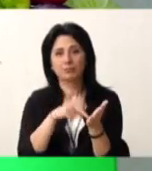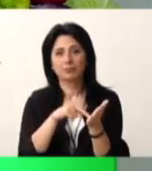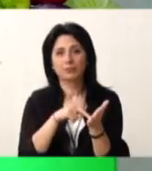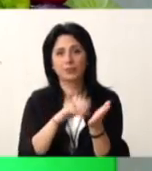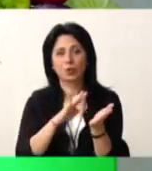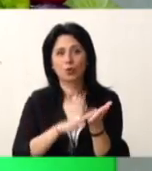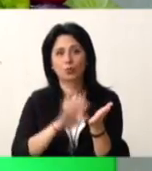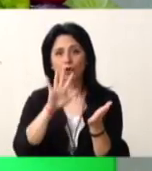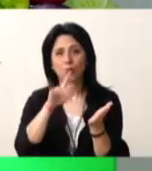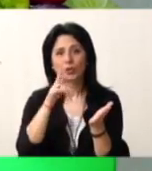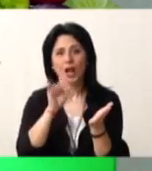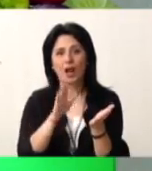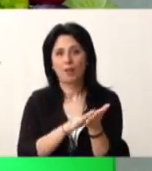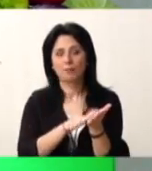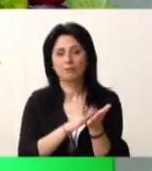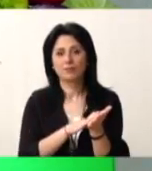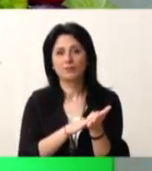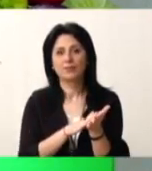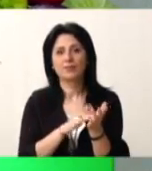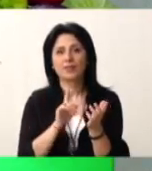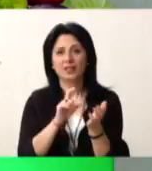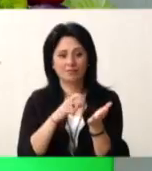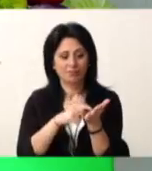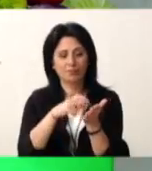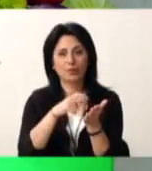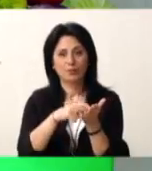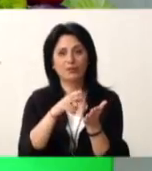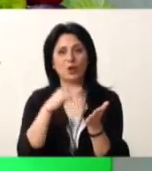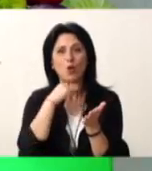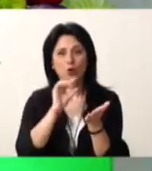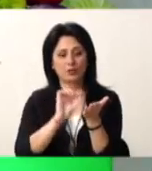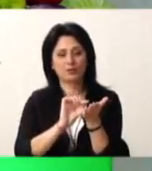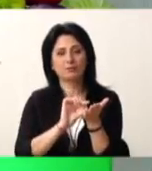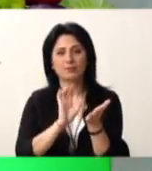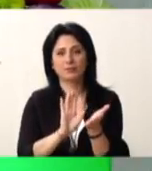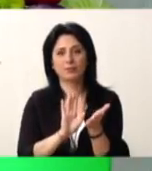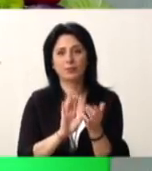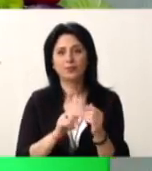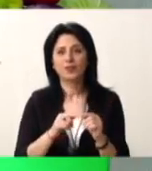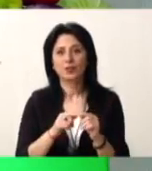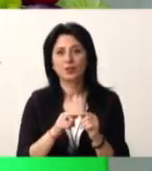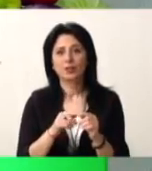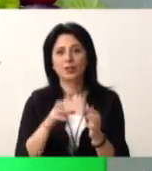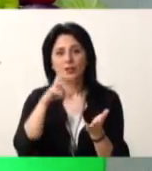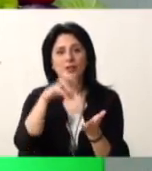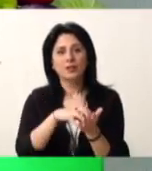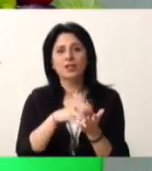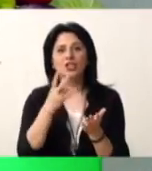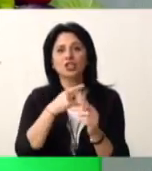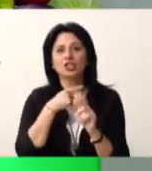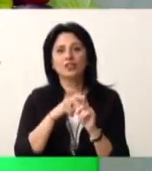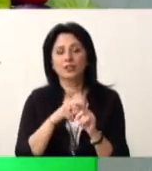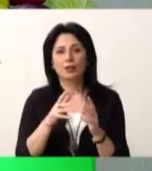არის 85 გრამი დაახლოებით, გააჩნია ნაჭრის სისქეს 85-დან 100 გრამამდე. ანუ, ულუფა არ უნდა